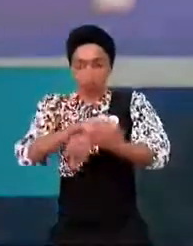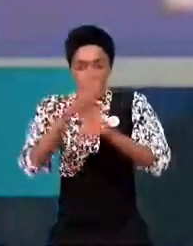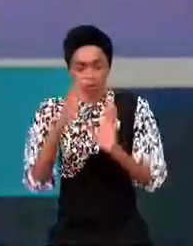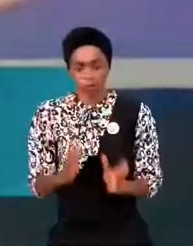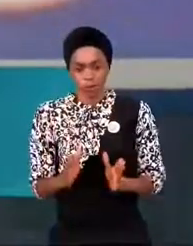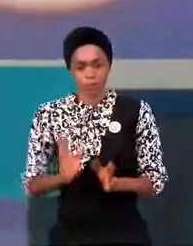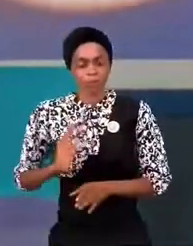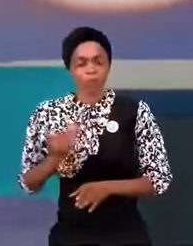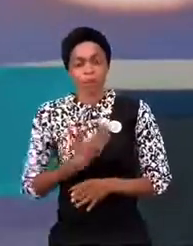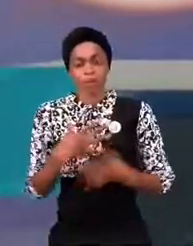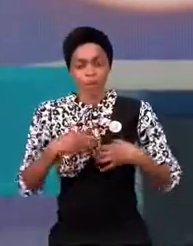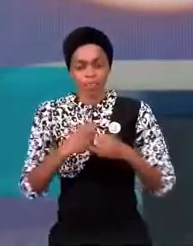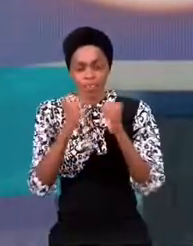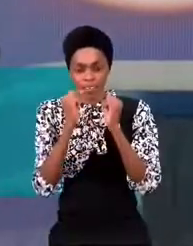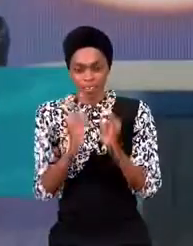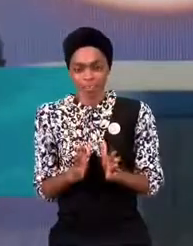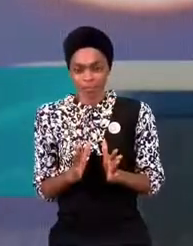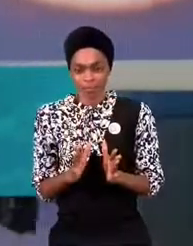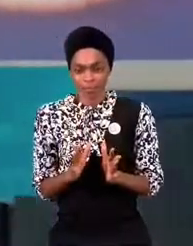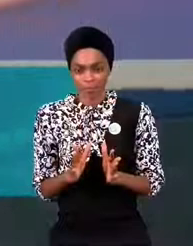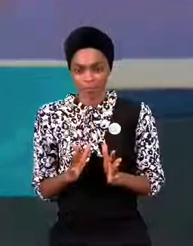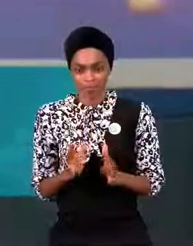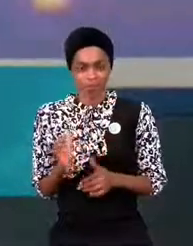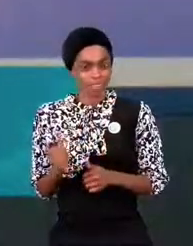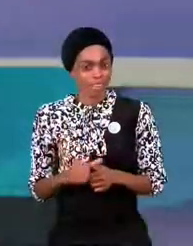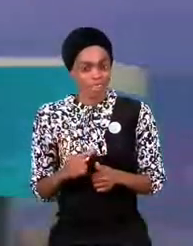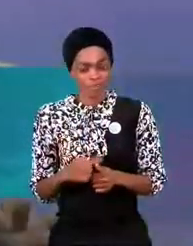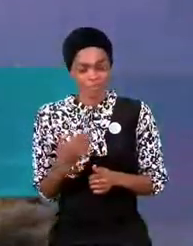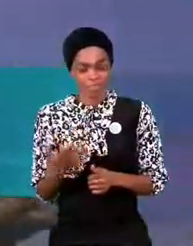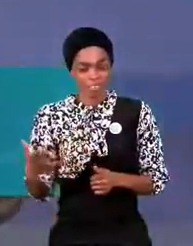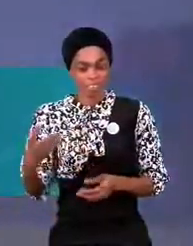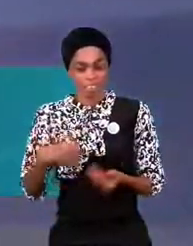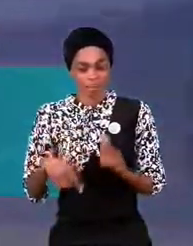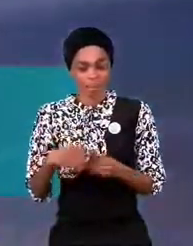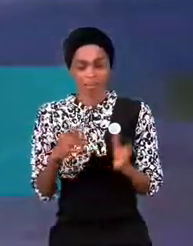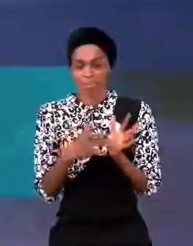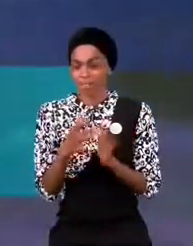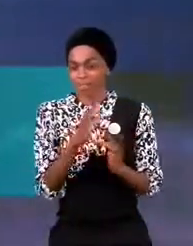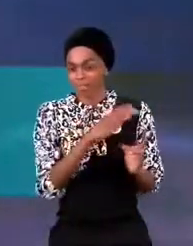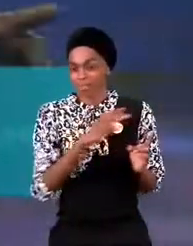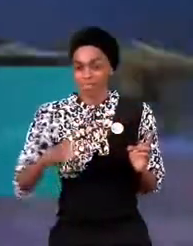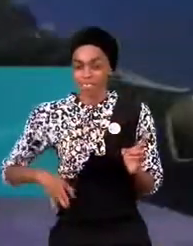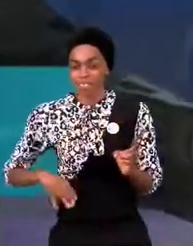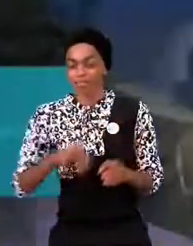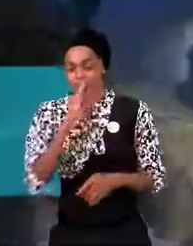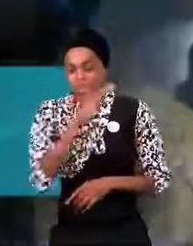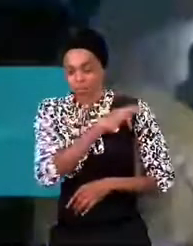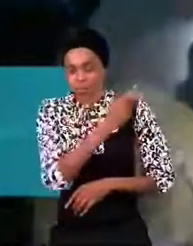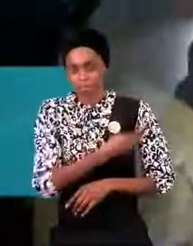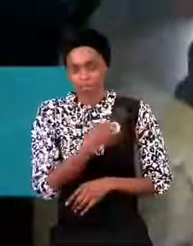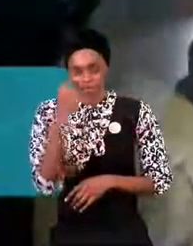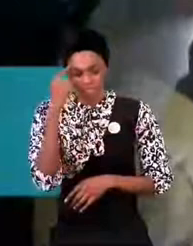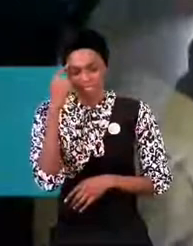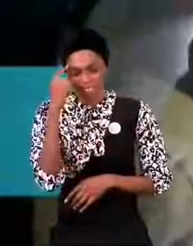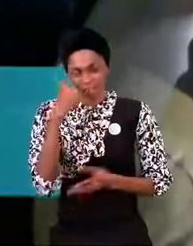Tout concernant Christ est puissant, pensez à cela. La conception. Sans